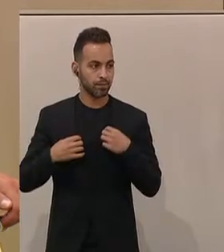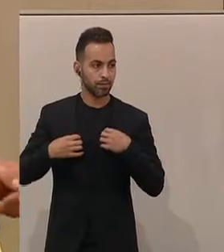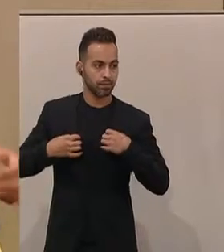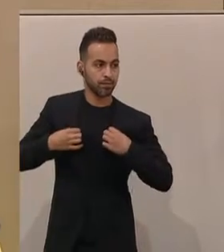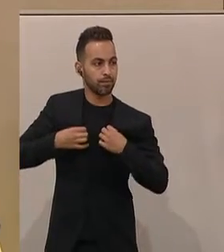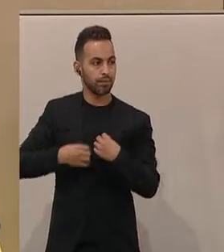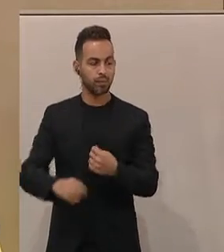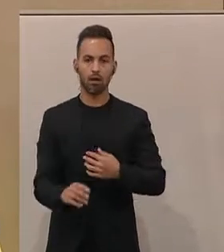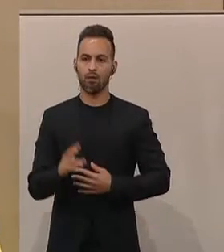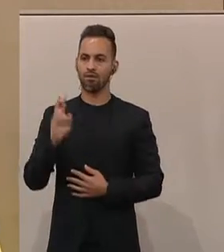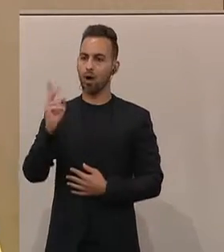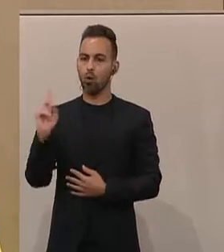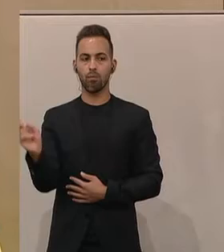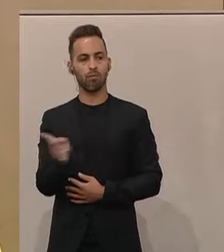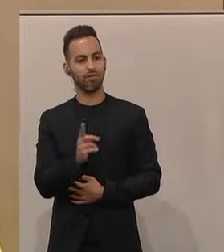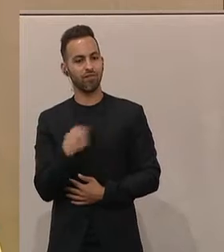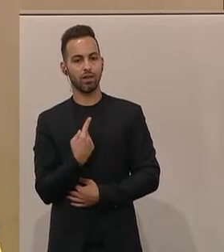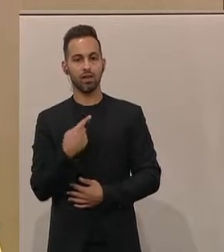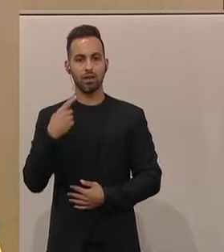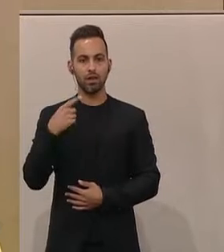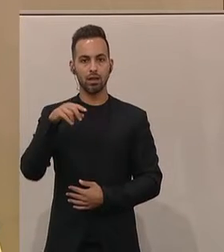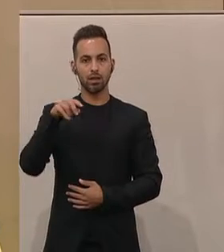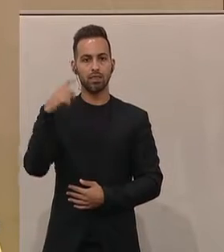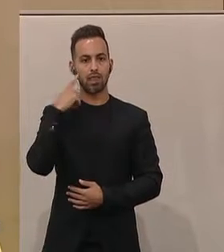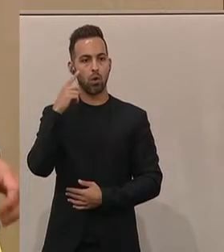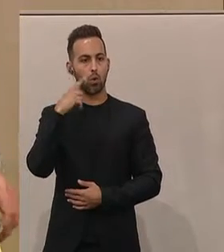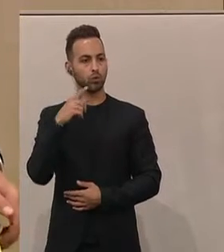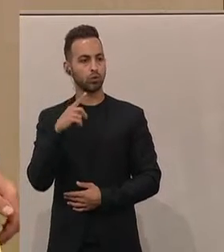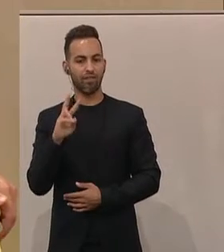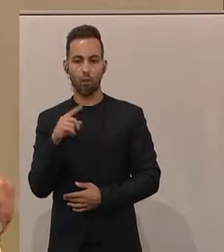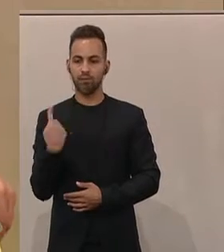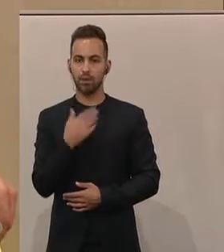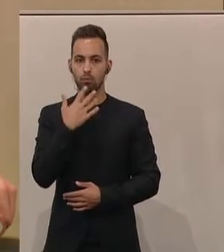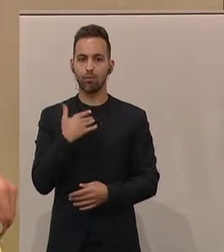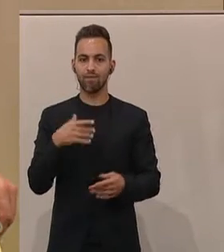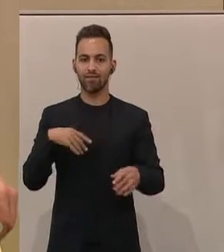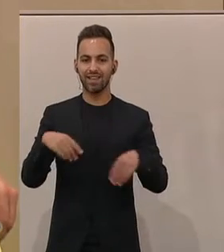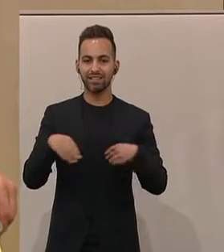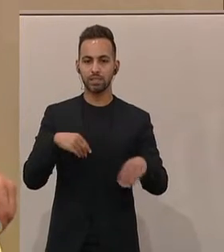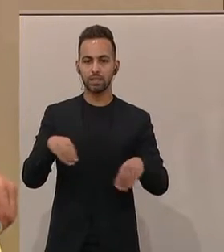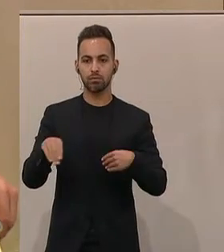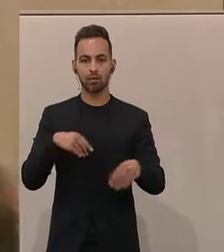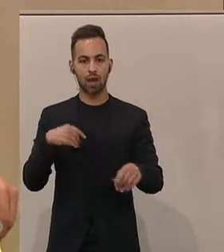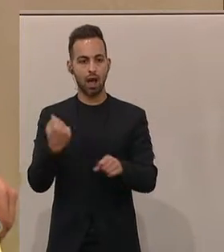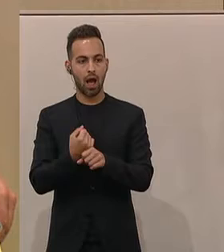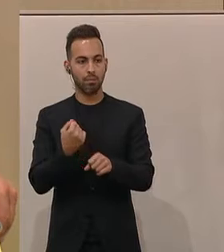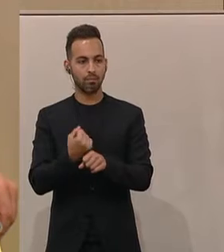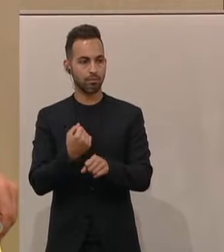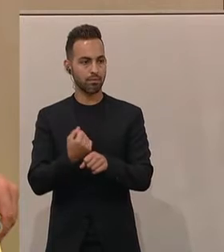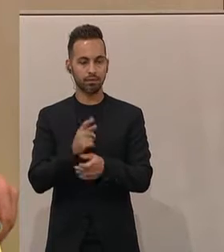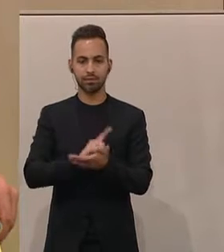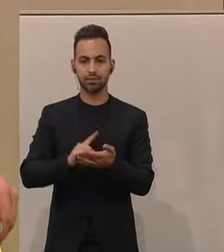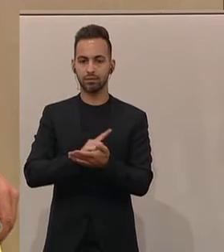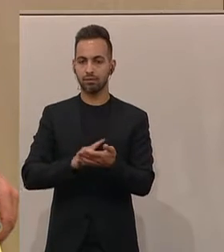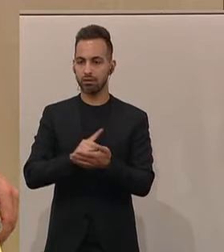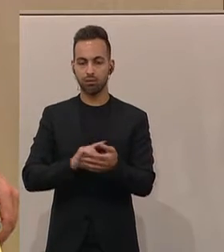warum wollen wir NEOS eine flexiblere Arbeitszeitlösung? Das ist leicht beantwortet, weil wir